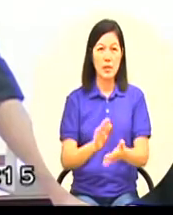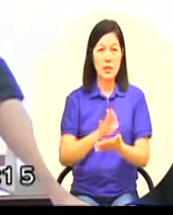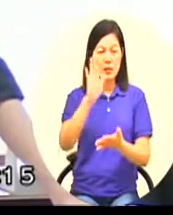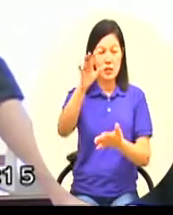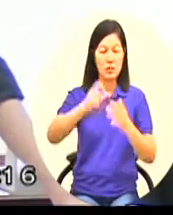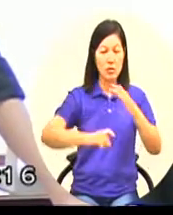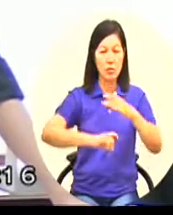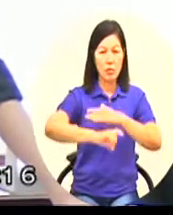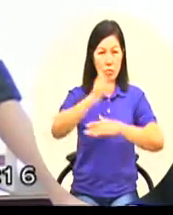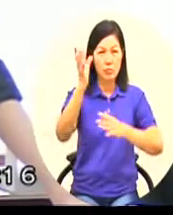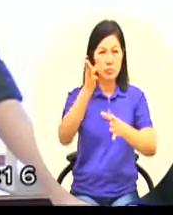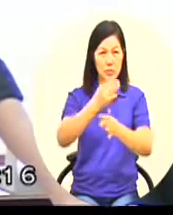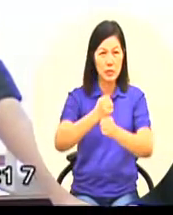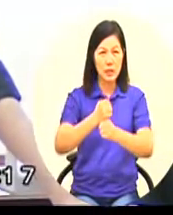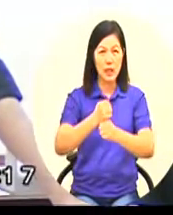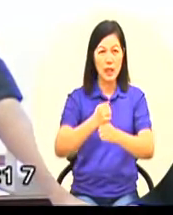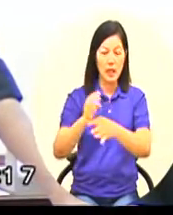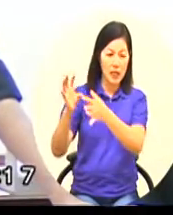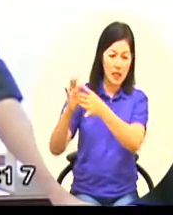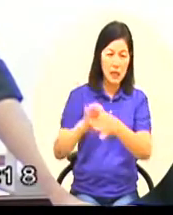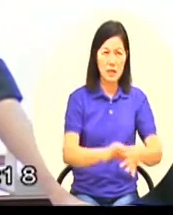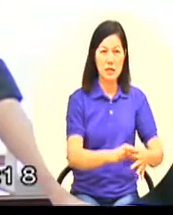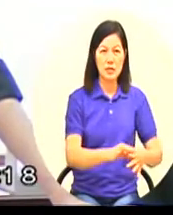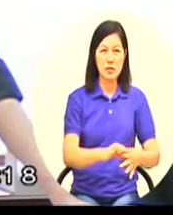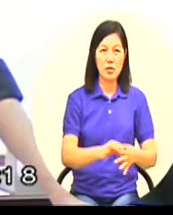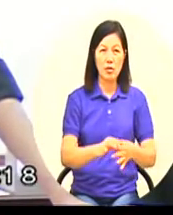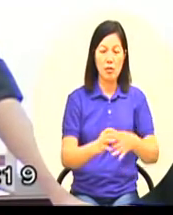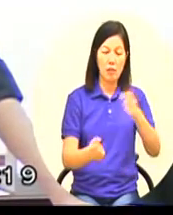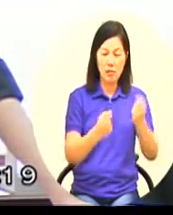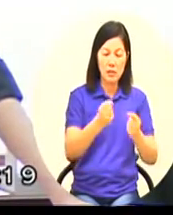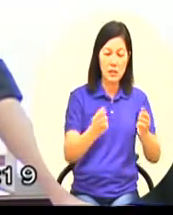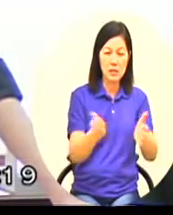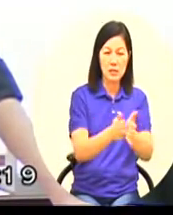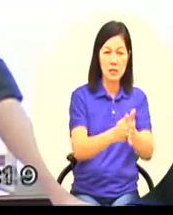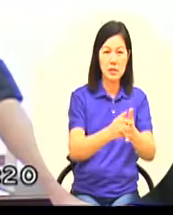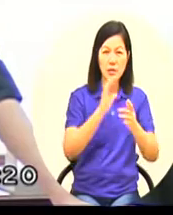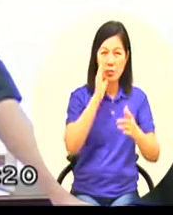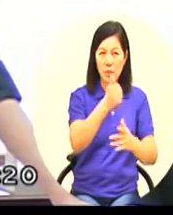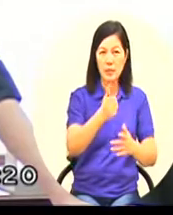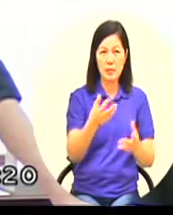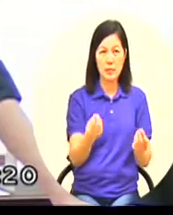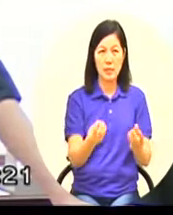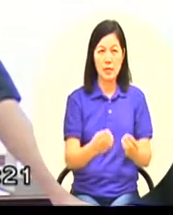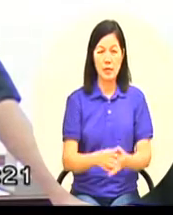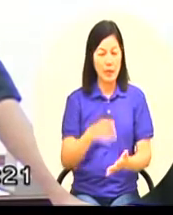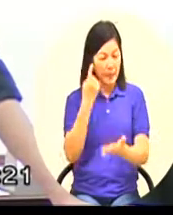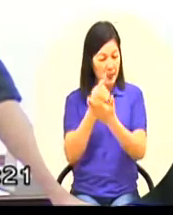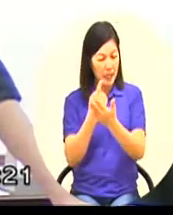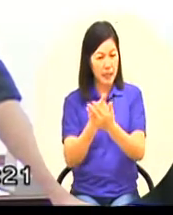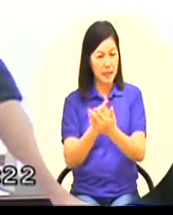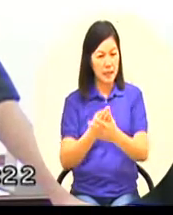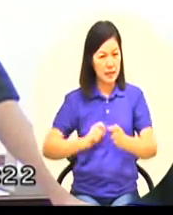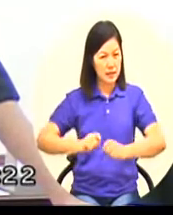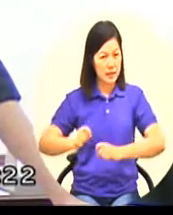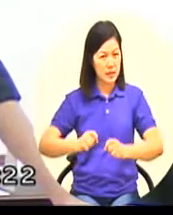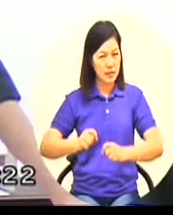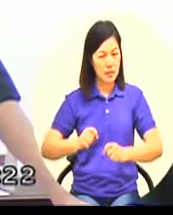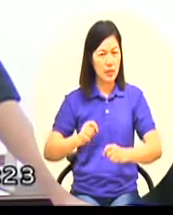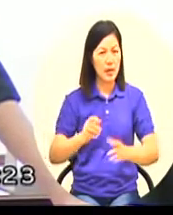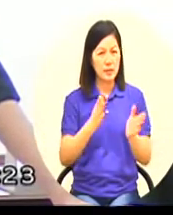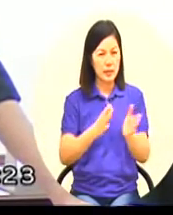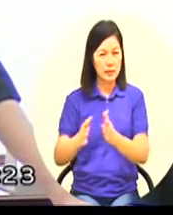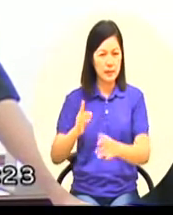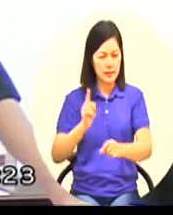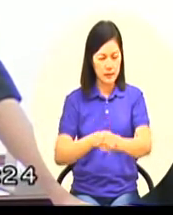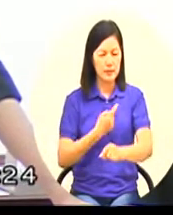节假日跟年假你是没有车返乡回家的嘛，对不对？所以每一个政策你要理性的去看待它，